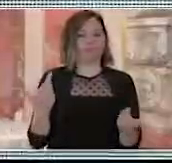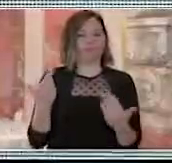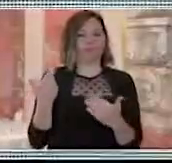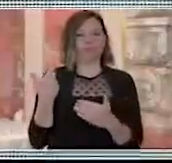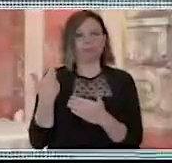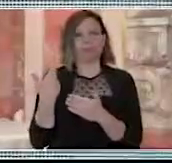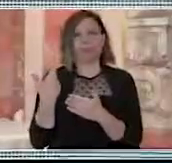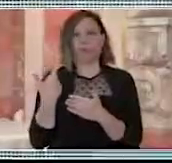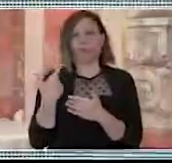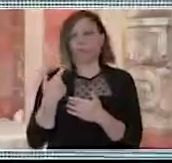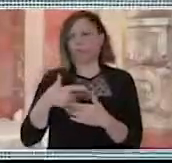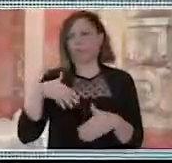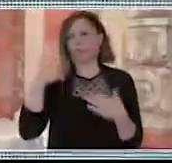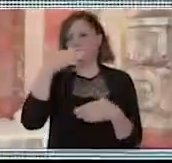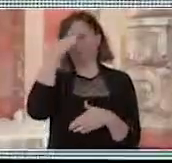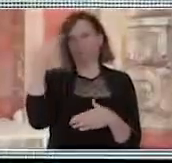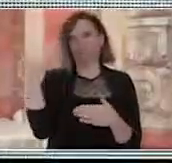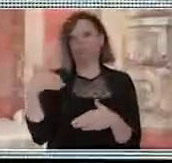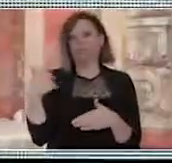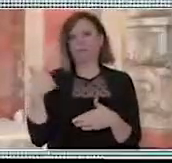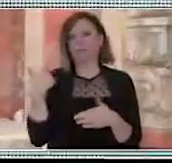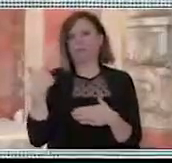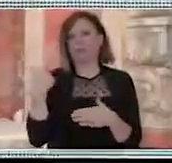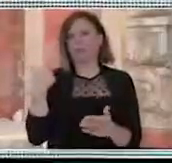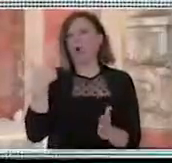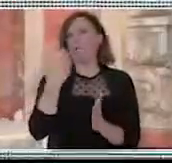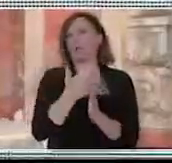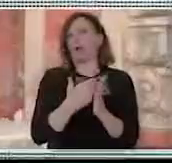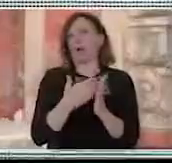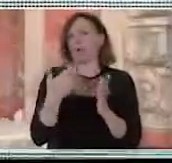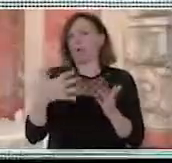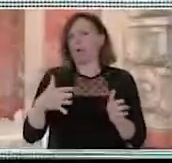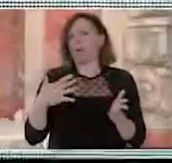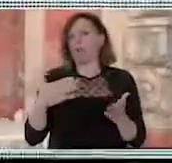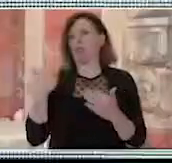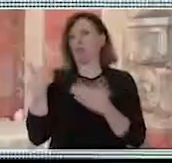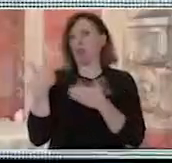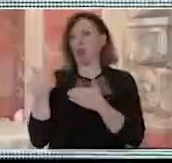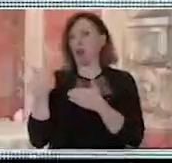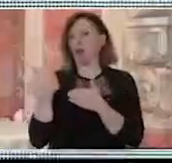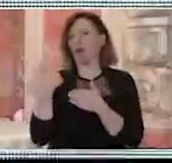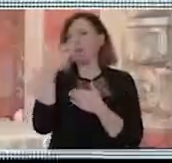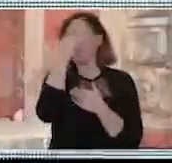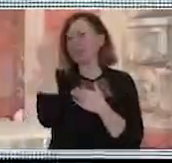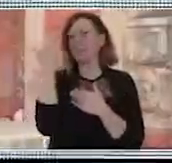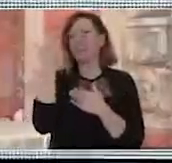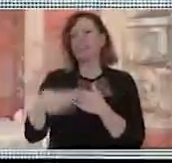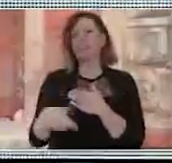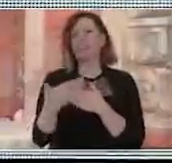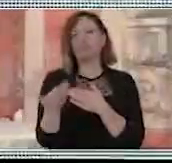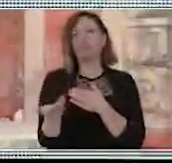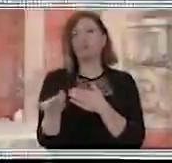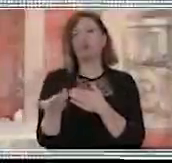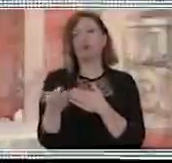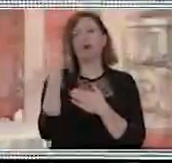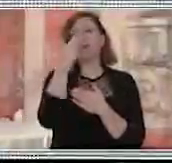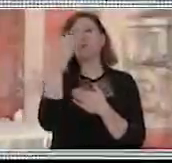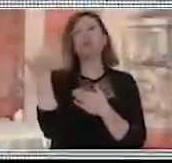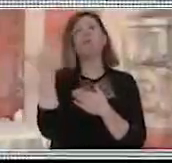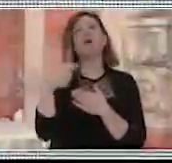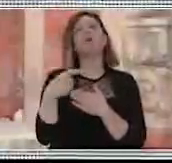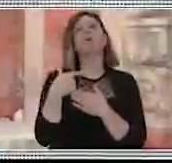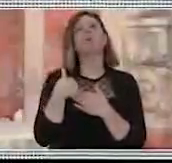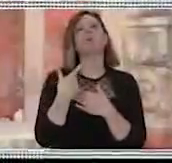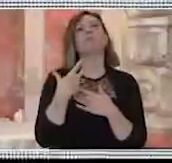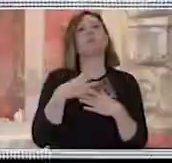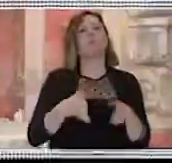la programmazione che abbiamo ereditato. Con fatica per due ragioni. La prima perché la struttura regionale